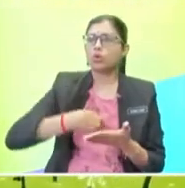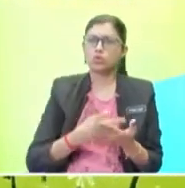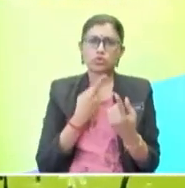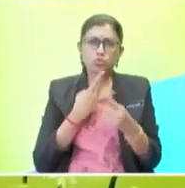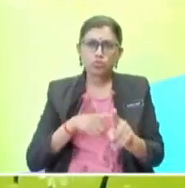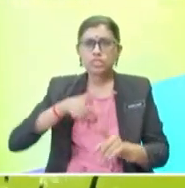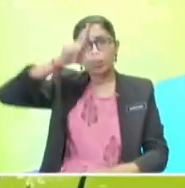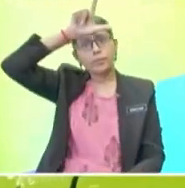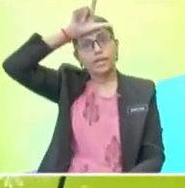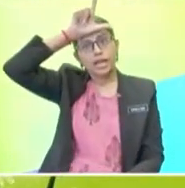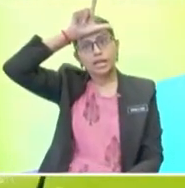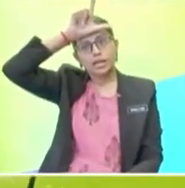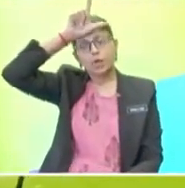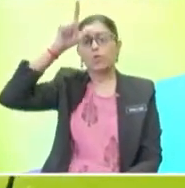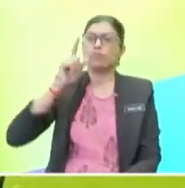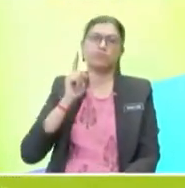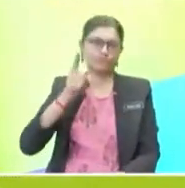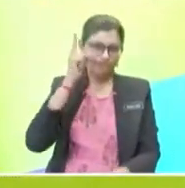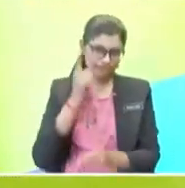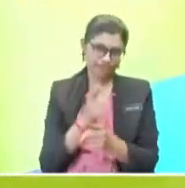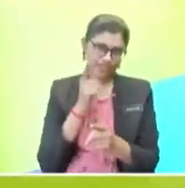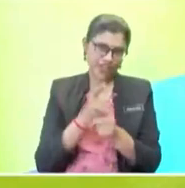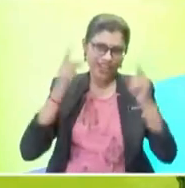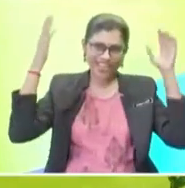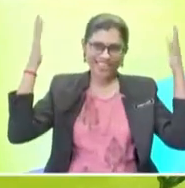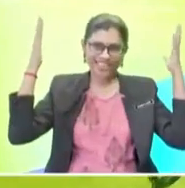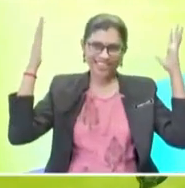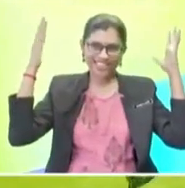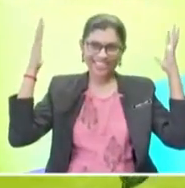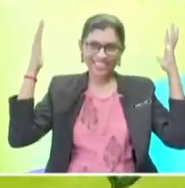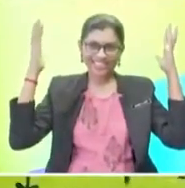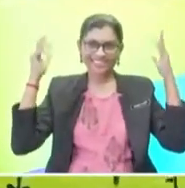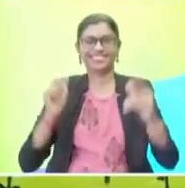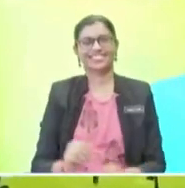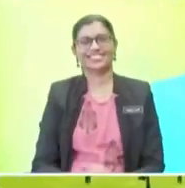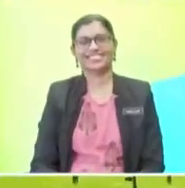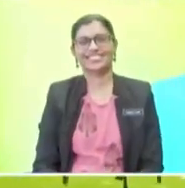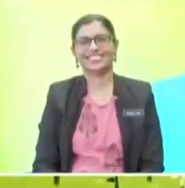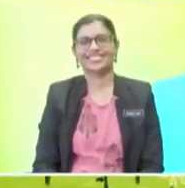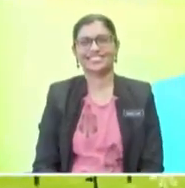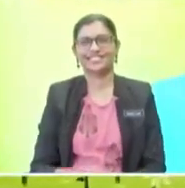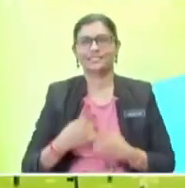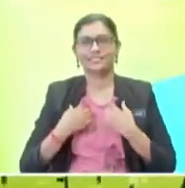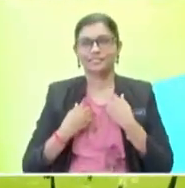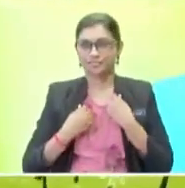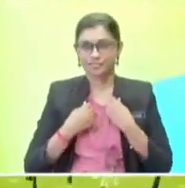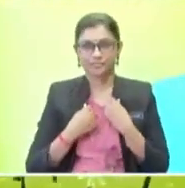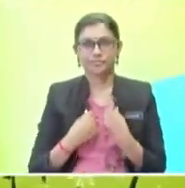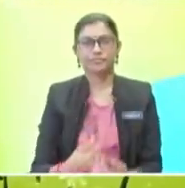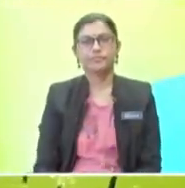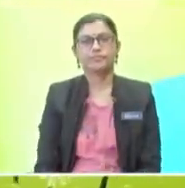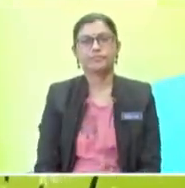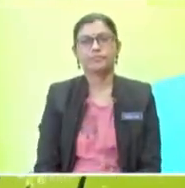tak dengan jawapan adik-adik kita. Semua menunjukkan gambar betul? Anak lelaki. Wah. Betul, teman. Hebat, tepuk tangan. Hebatlah adik-adik